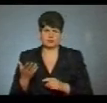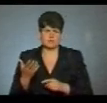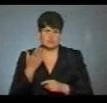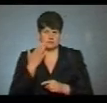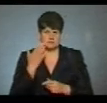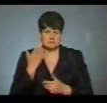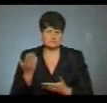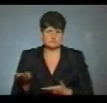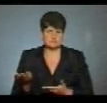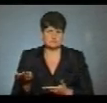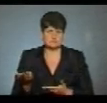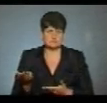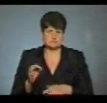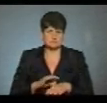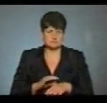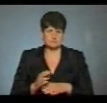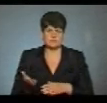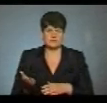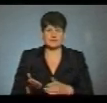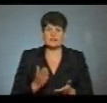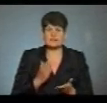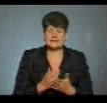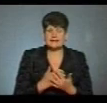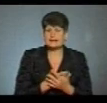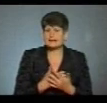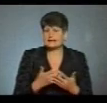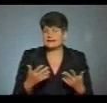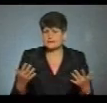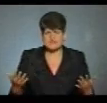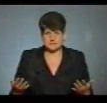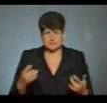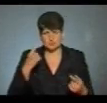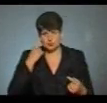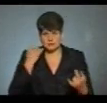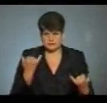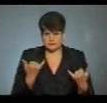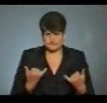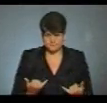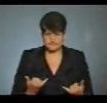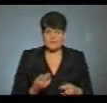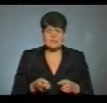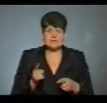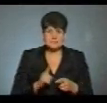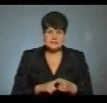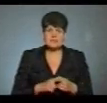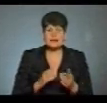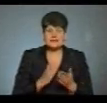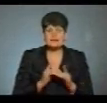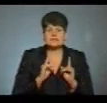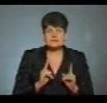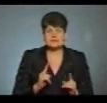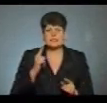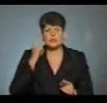завершитися смертельно? Розумієте, є декілька гіпотез на сьогодні. Це все наразі